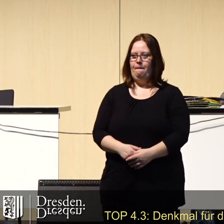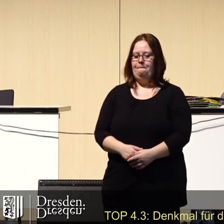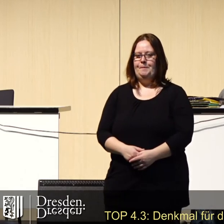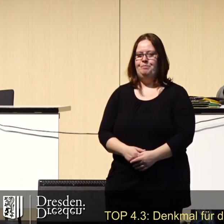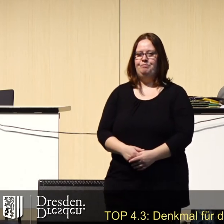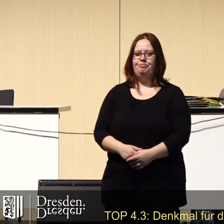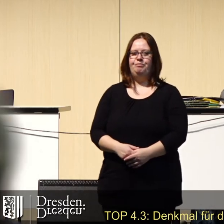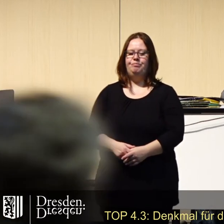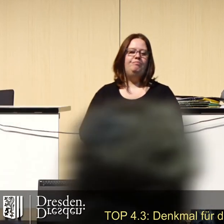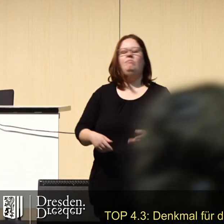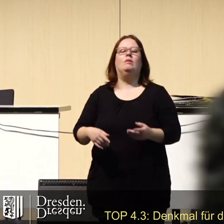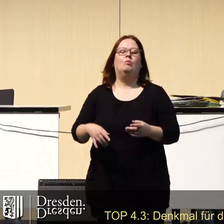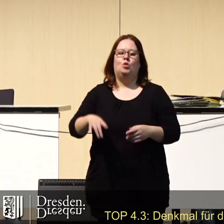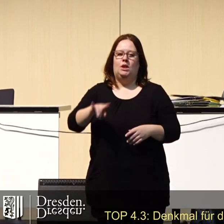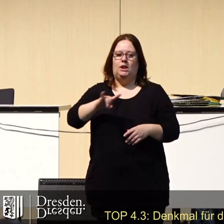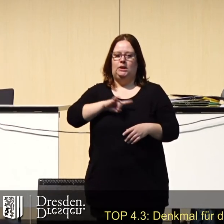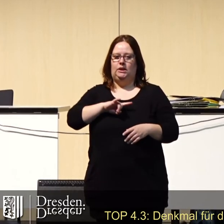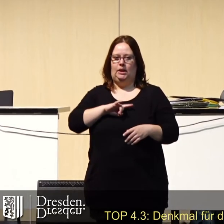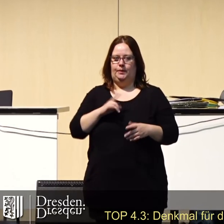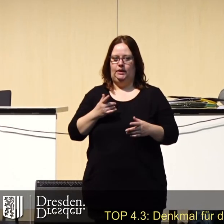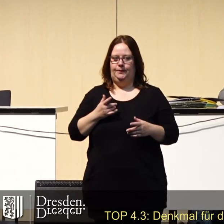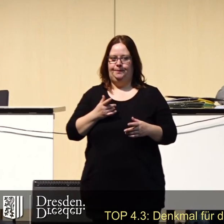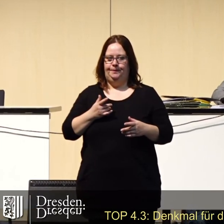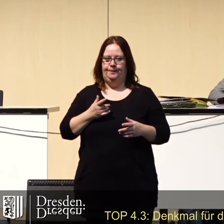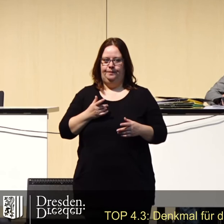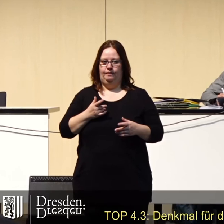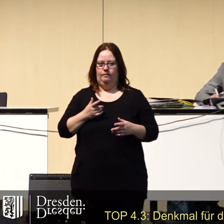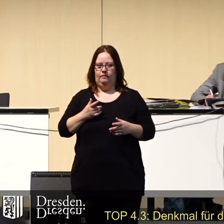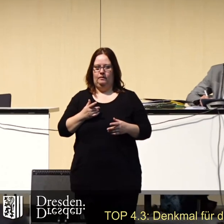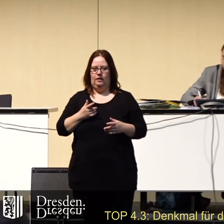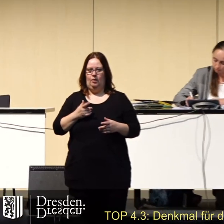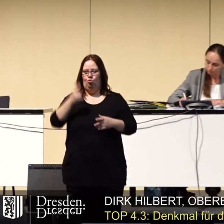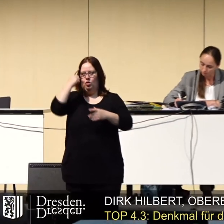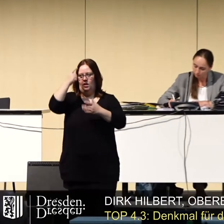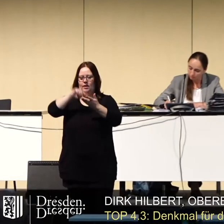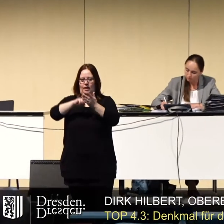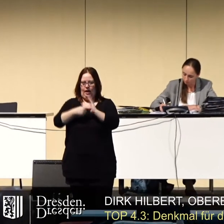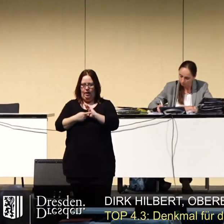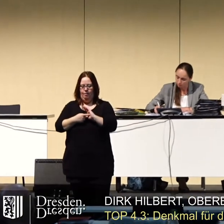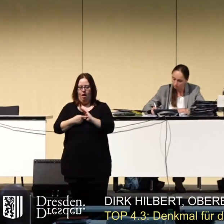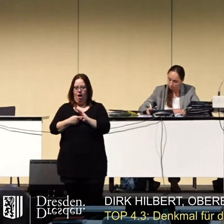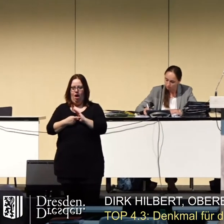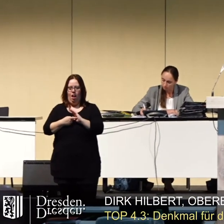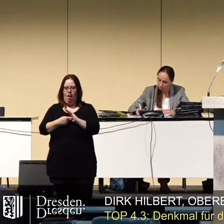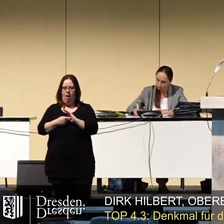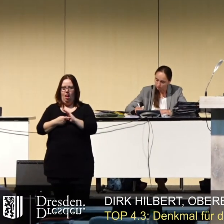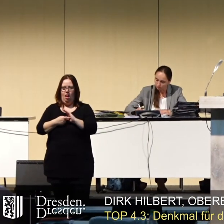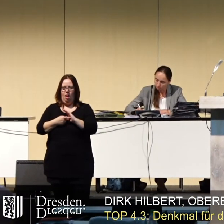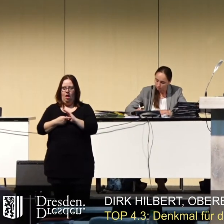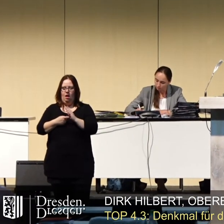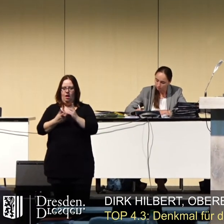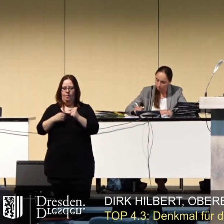Also, ich versuche das mal. Das Denkmal ist eingelassen in dem Boden